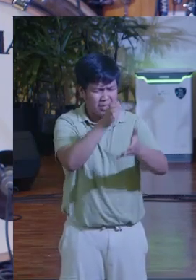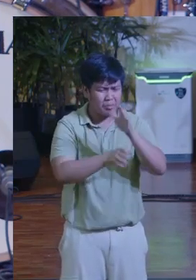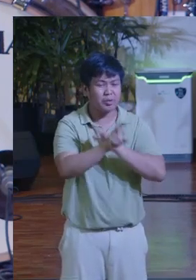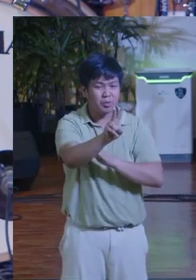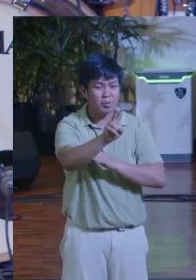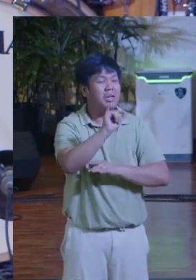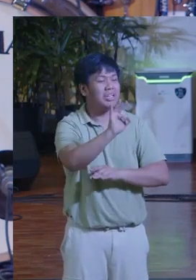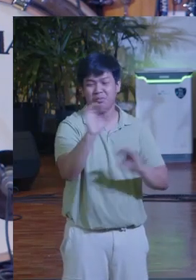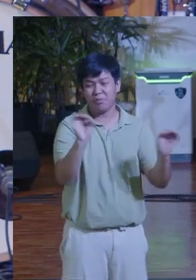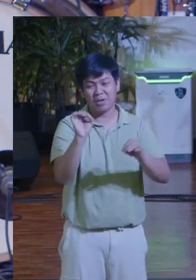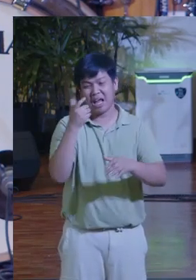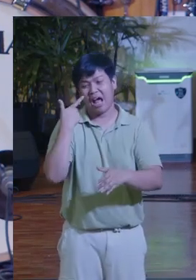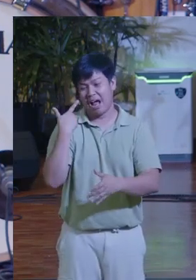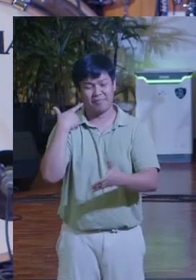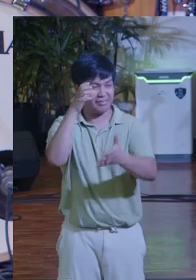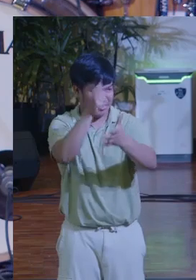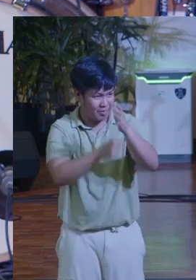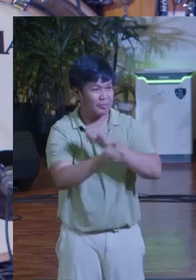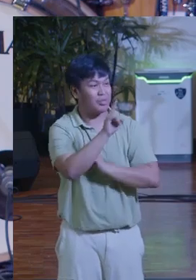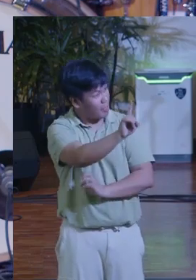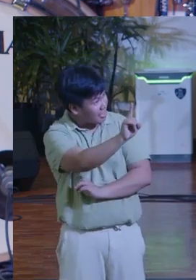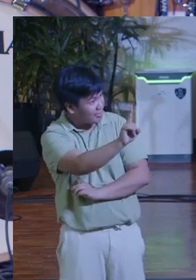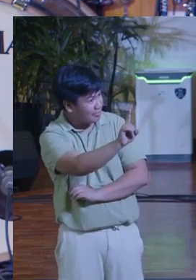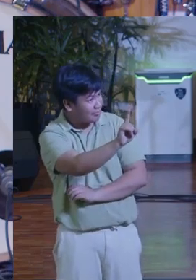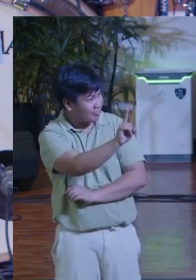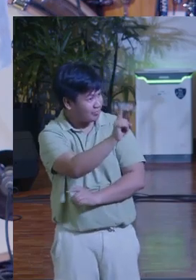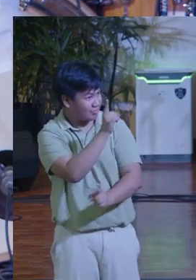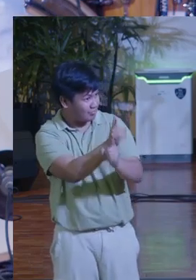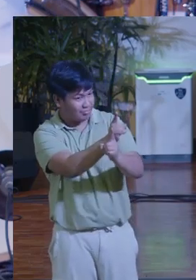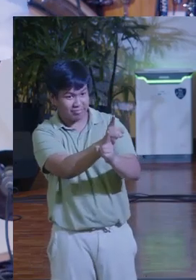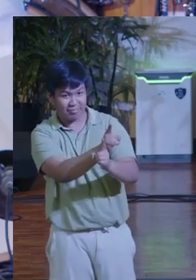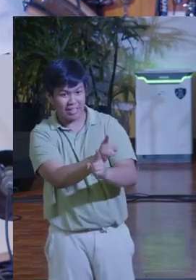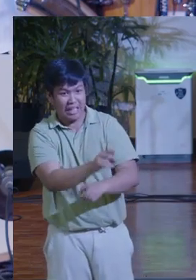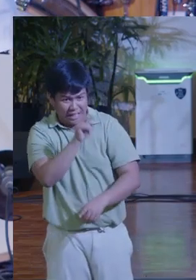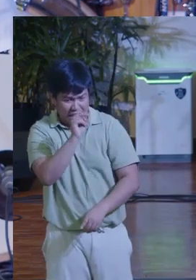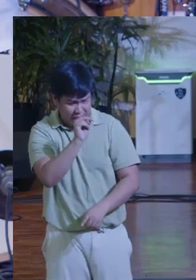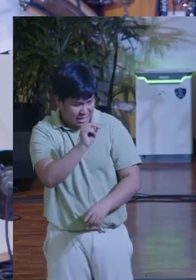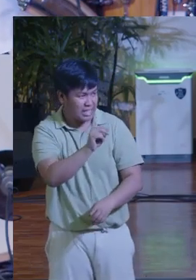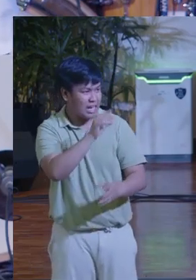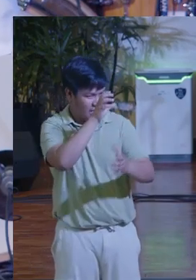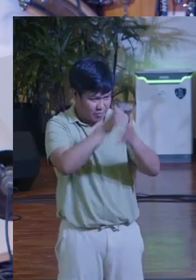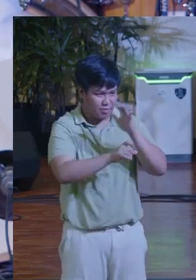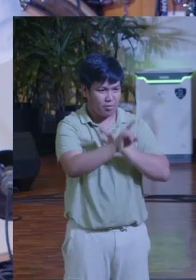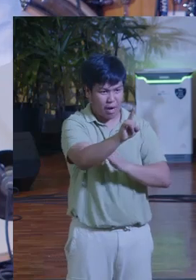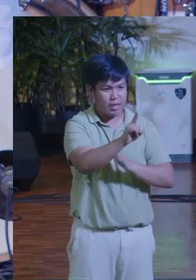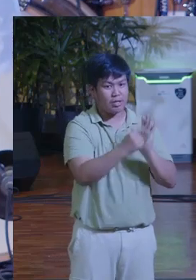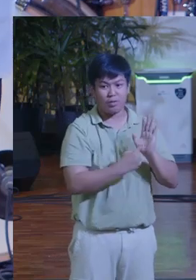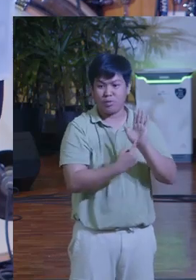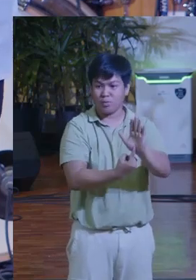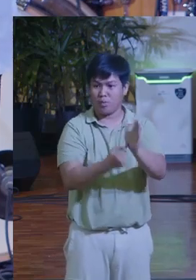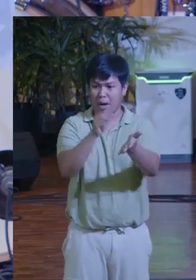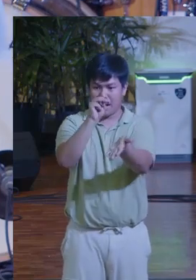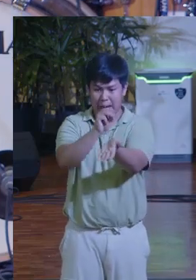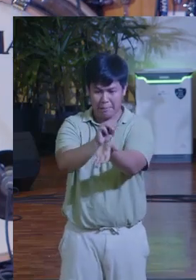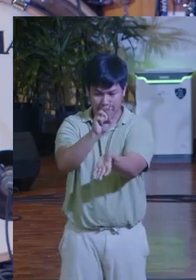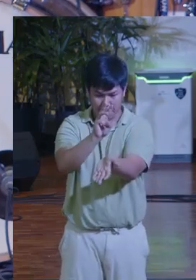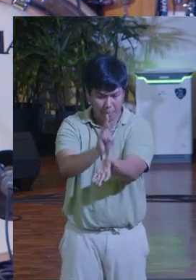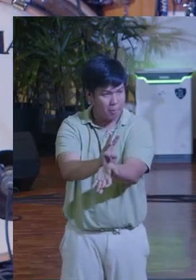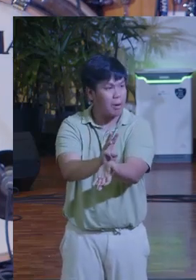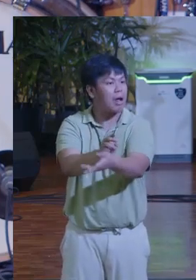kung hindi kumilos ang Diyos sa pamamagitan ng mga komadronang ito na nasa Exodus